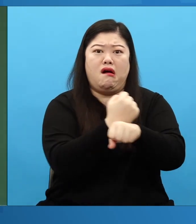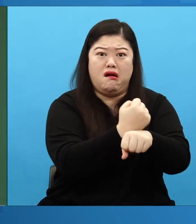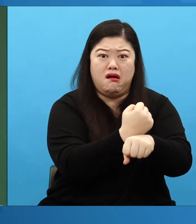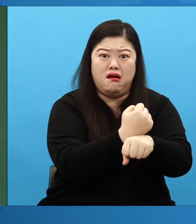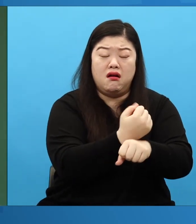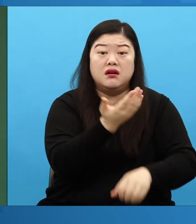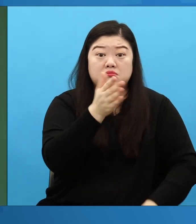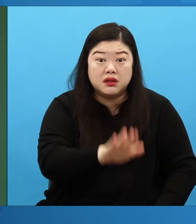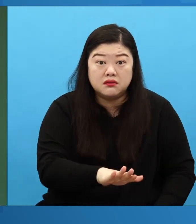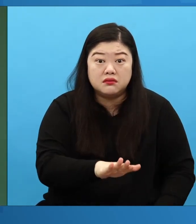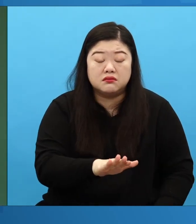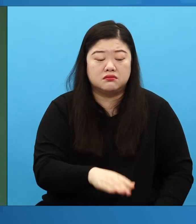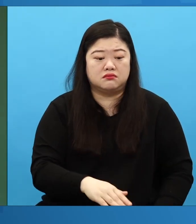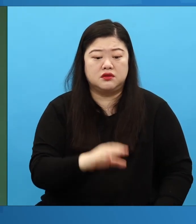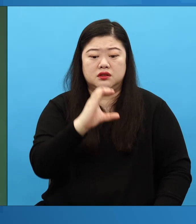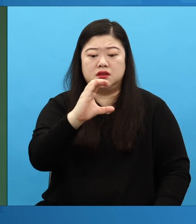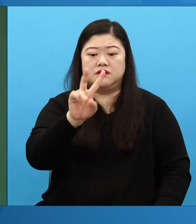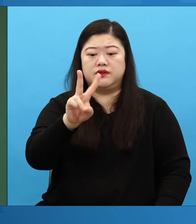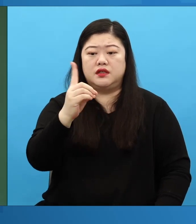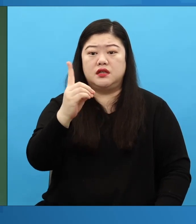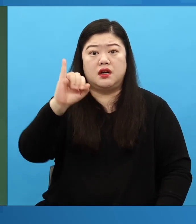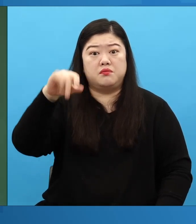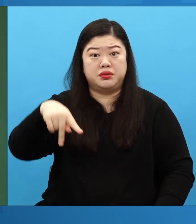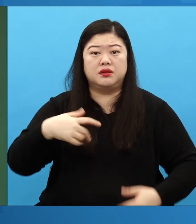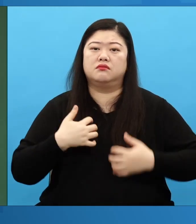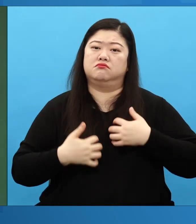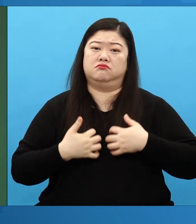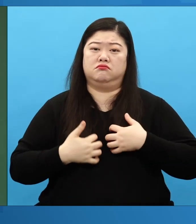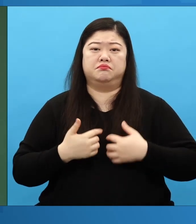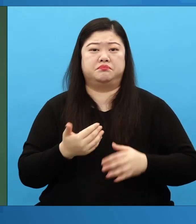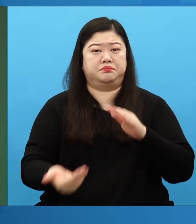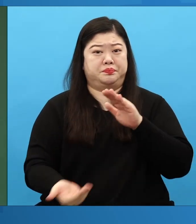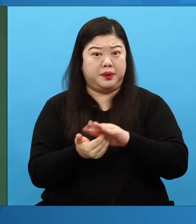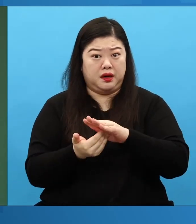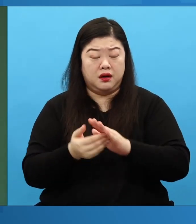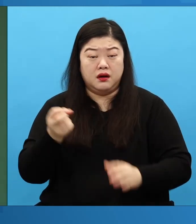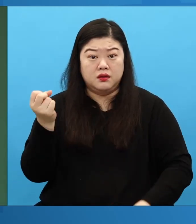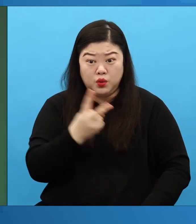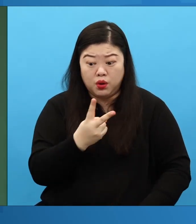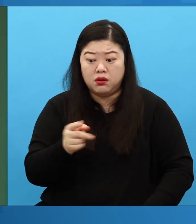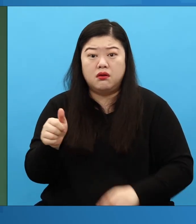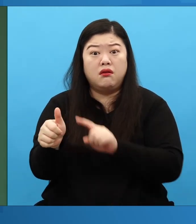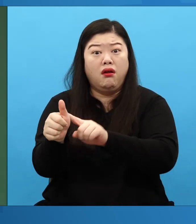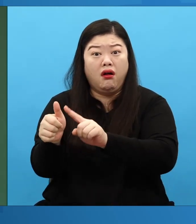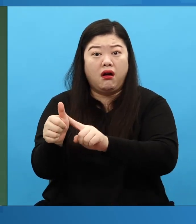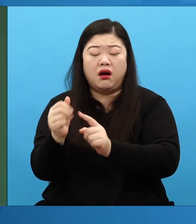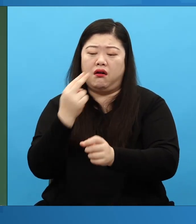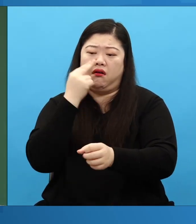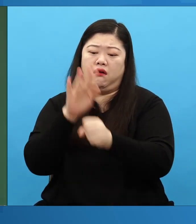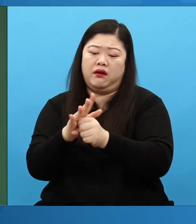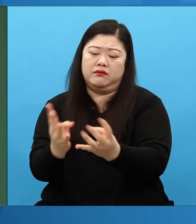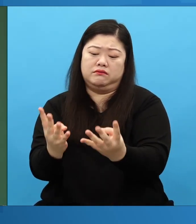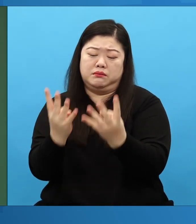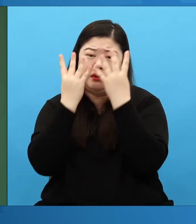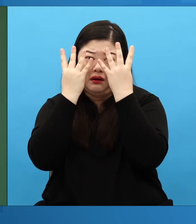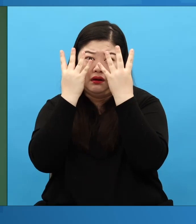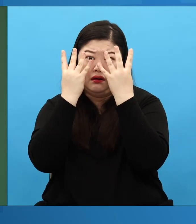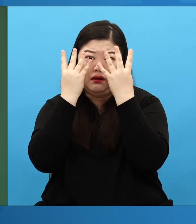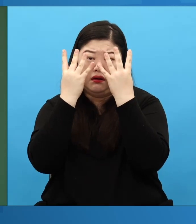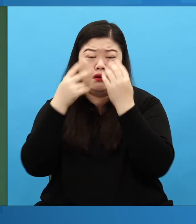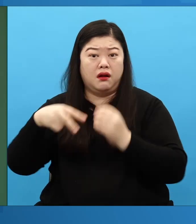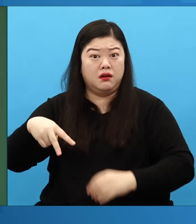CVDIP. 뭐 심지어 감옥 가지 않습니까? And even in Genesis 41 through 13, he goes to prison.